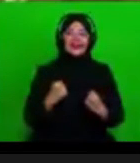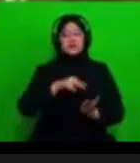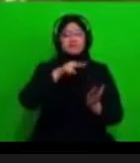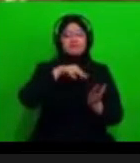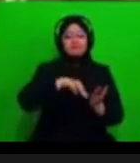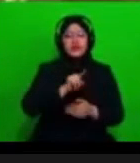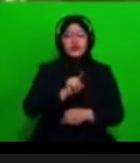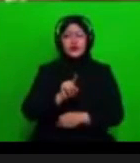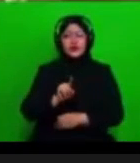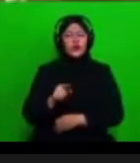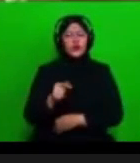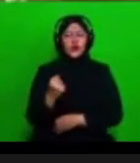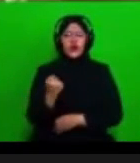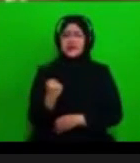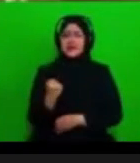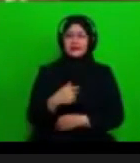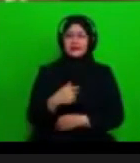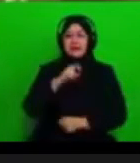belum